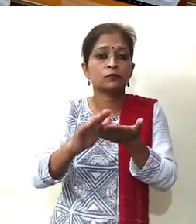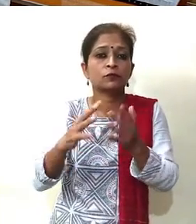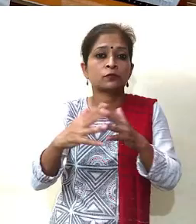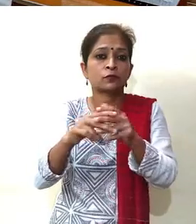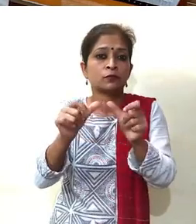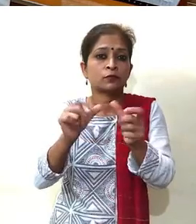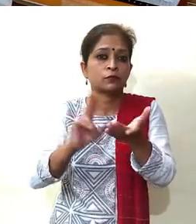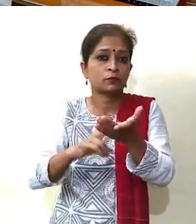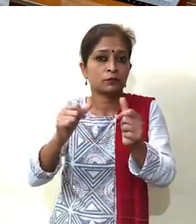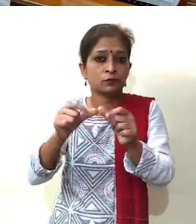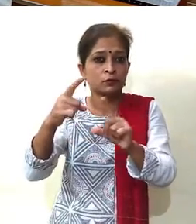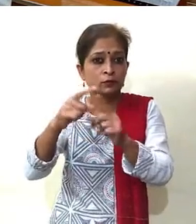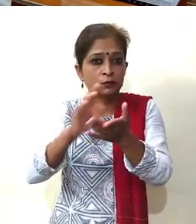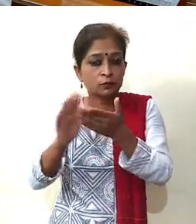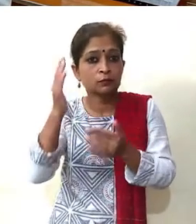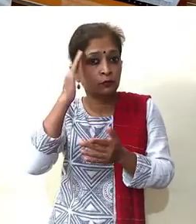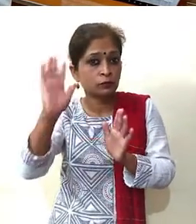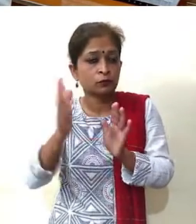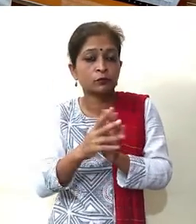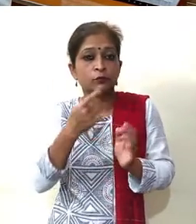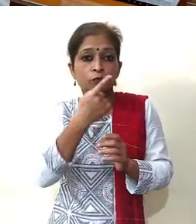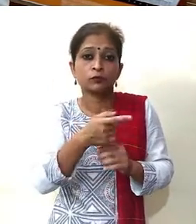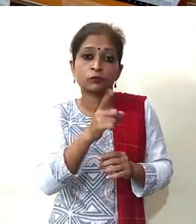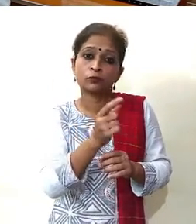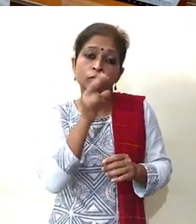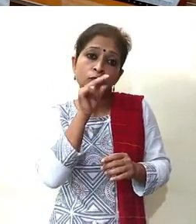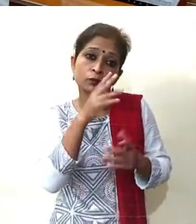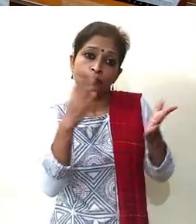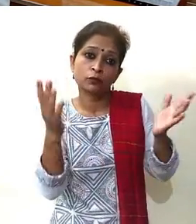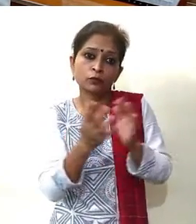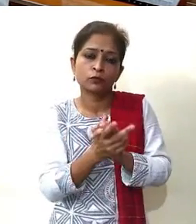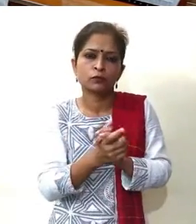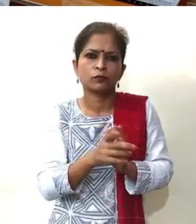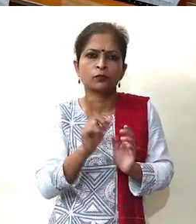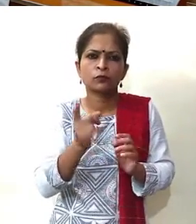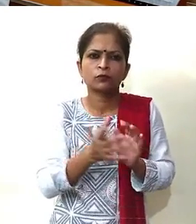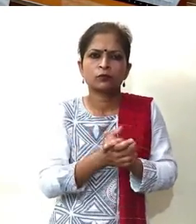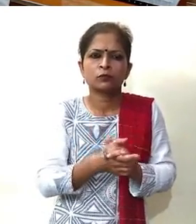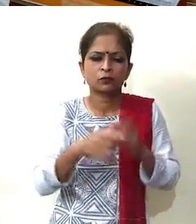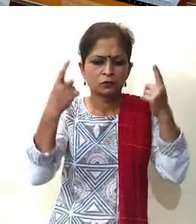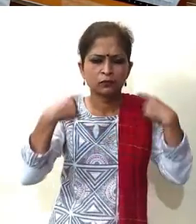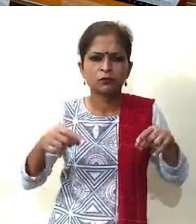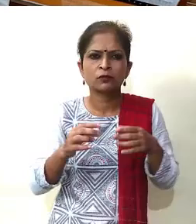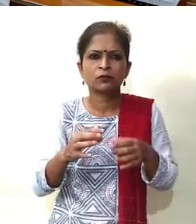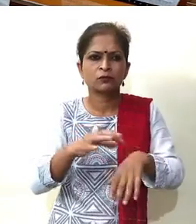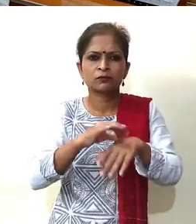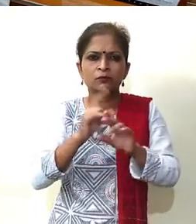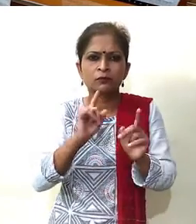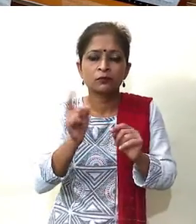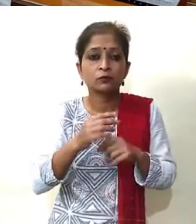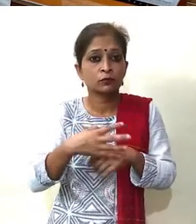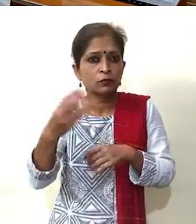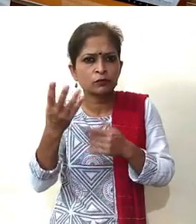समझ गए हो, परीक्षा जरूरी है। तो अगर तुम ये बोलते हो कि तुम ये सब कुछ नहीं हो, शरीर के अंग नहीं हो, उसके बाहर कुछ